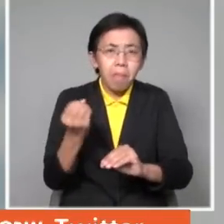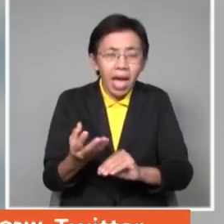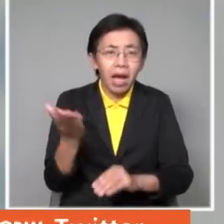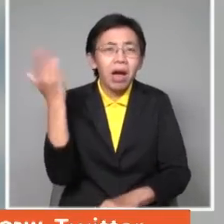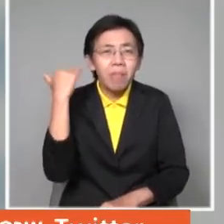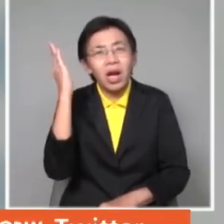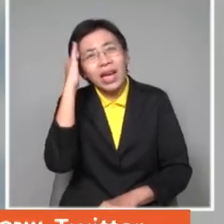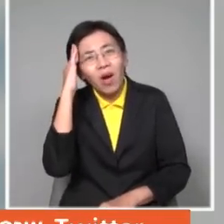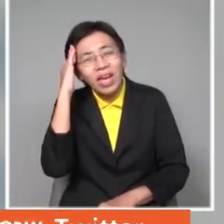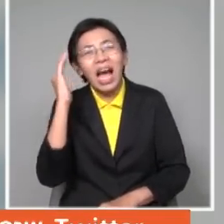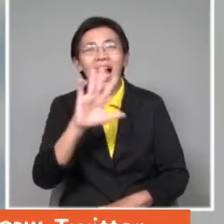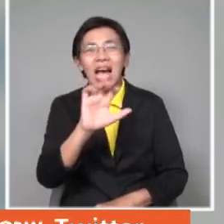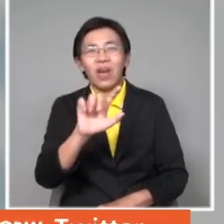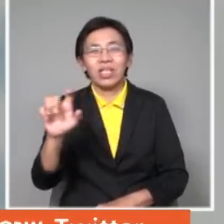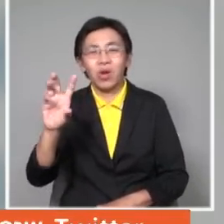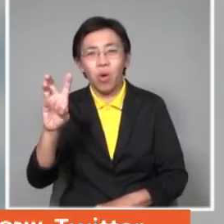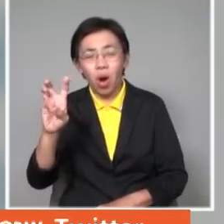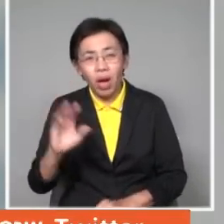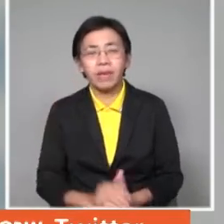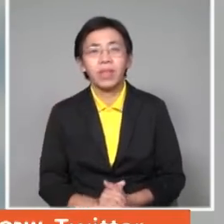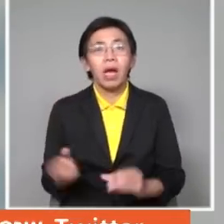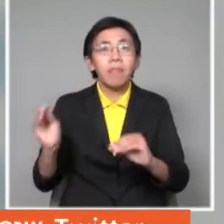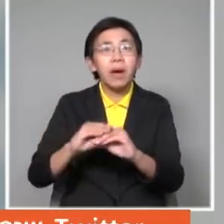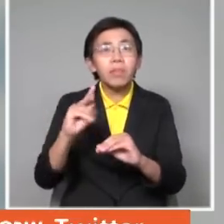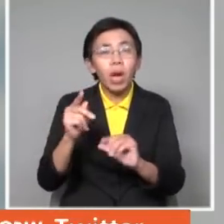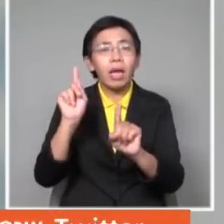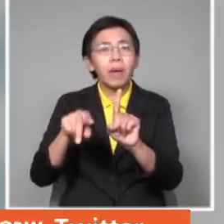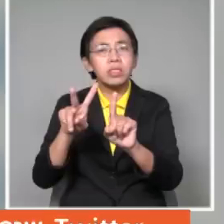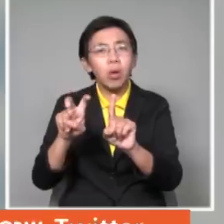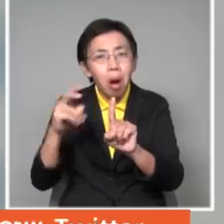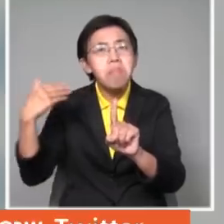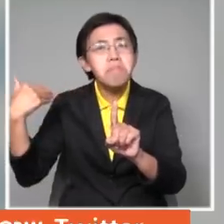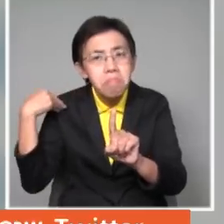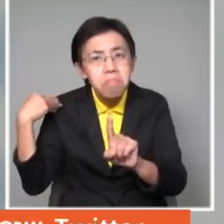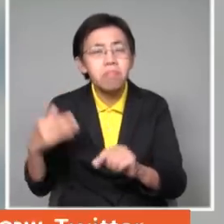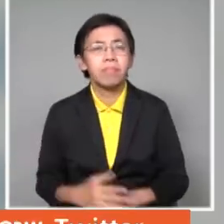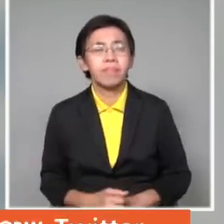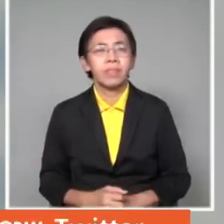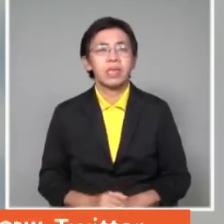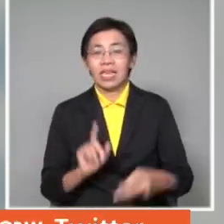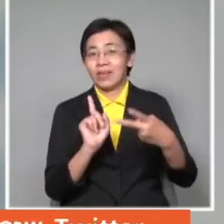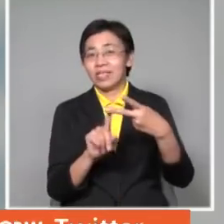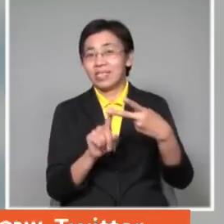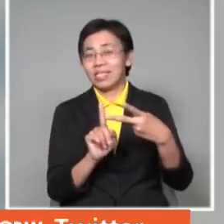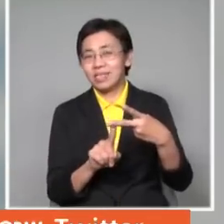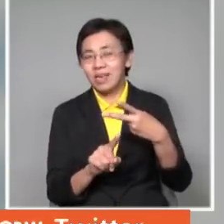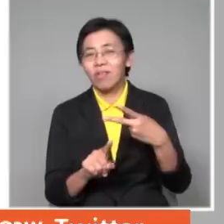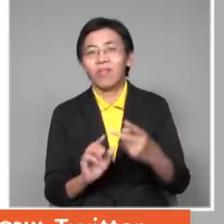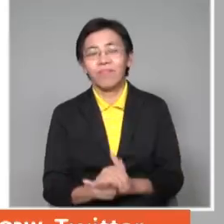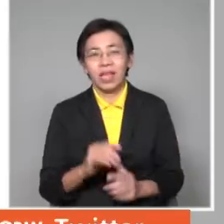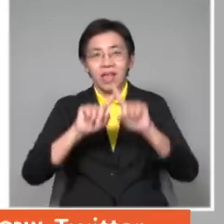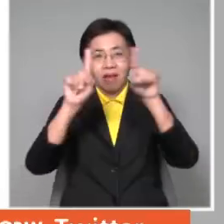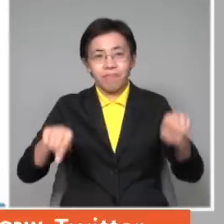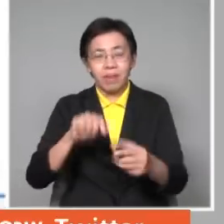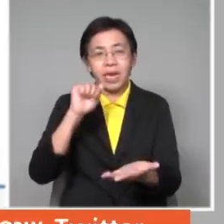นละ500ถึง600กลายเป็นว่าไปอยู่ที่ 1,200 ก็มีนะคะส่วนอีกท่านหนึ่งค่ะเขานำใบจองม